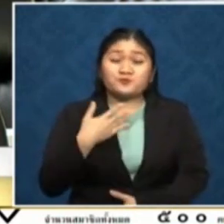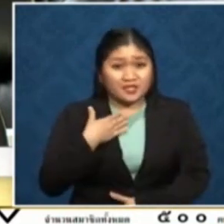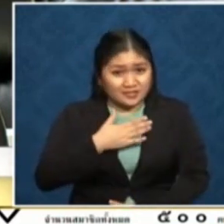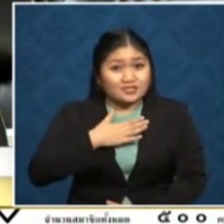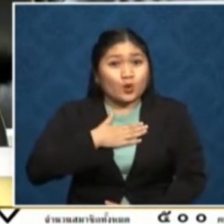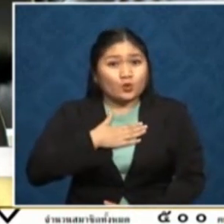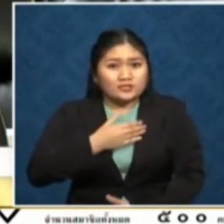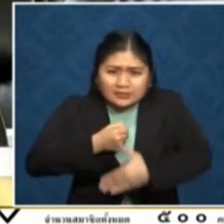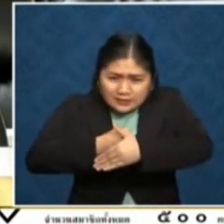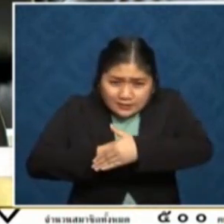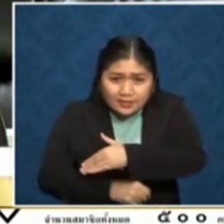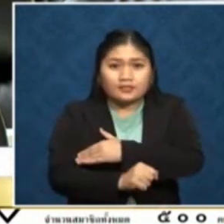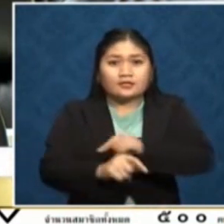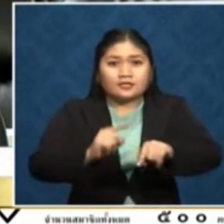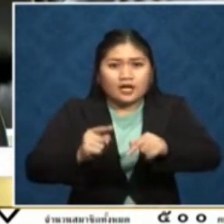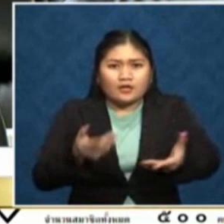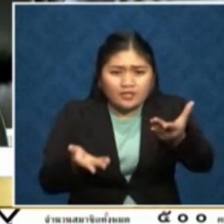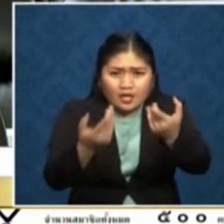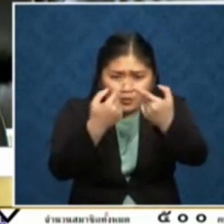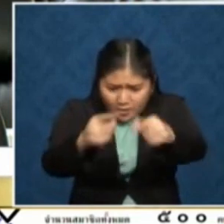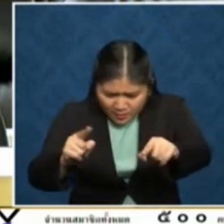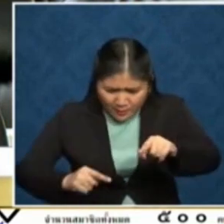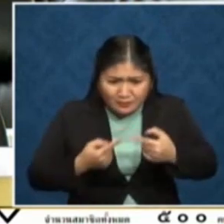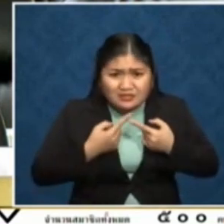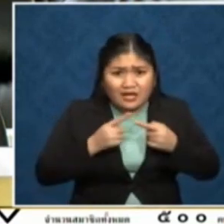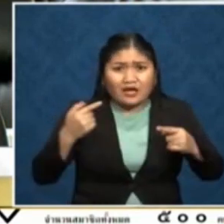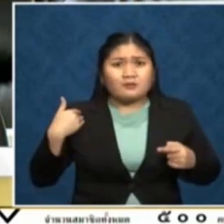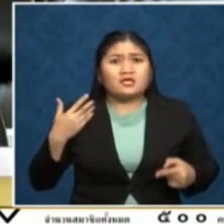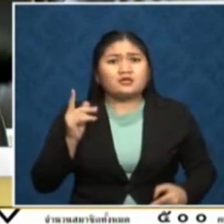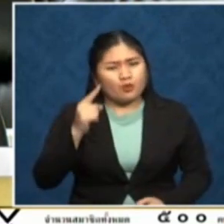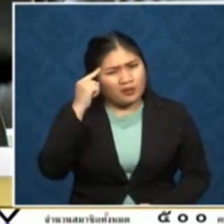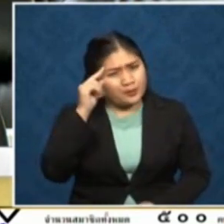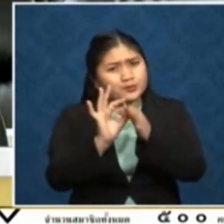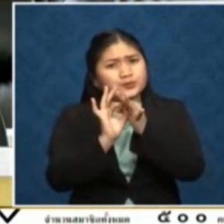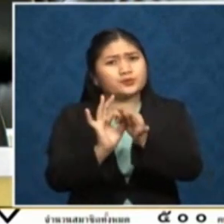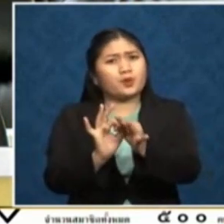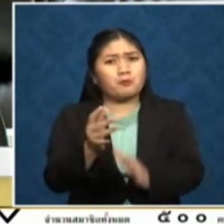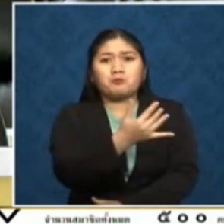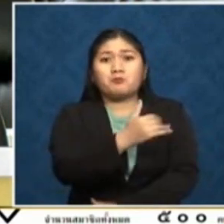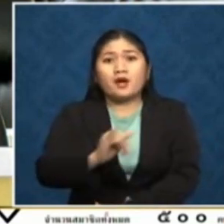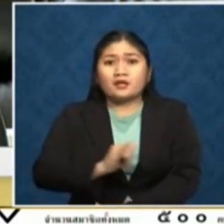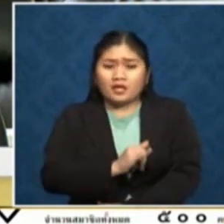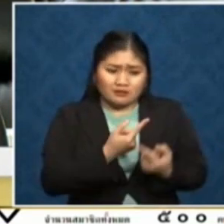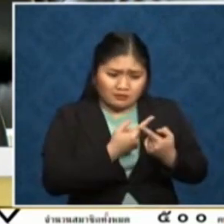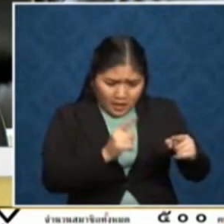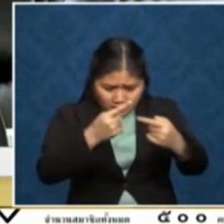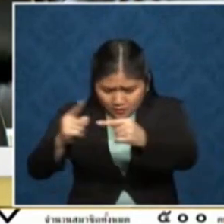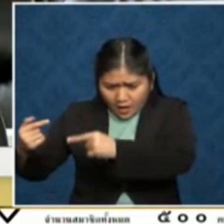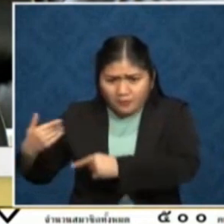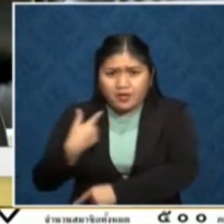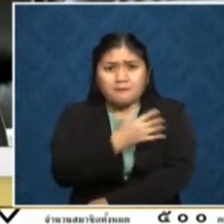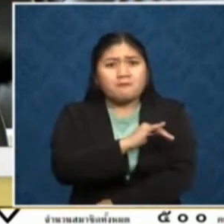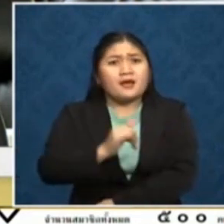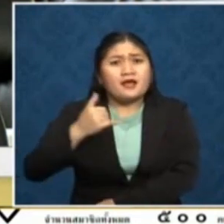ในคุกก็ขาใหญ่ล่ะครับระหว่างเพศที่เป็นเพศที่ชาติกำเนิดอะไรต่างๆมันคนละเรื่องกันนะครับท่านประธ